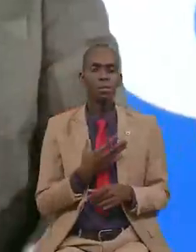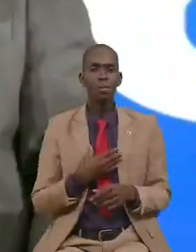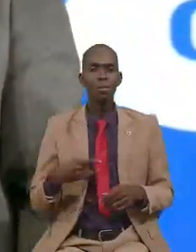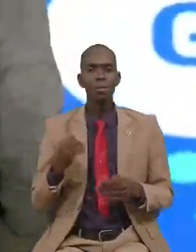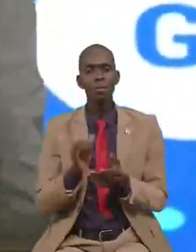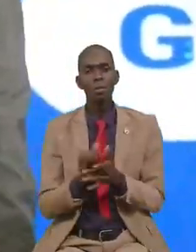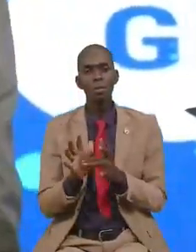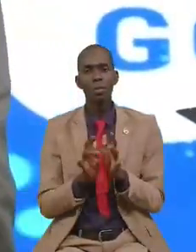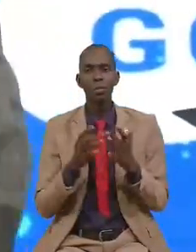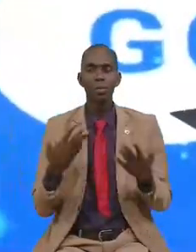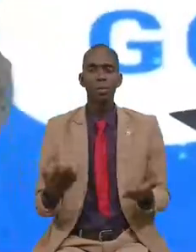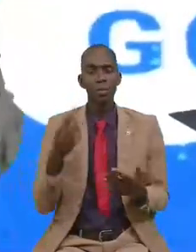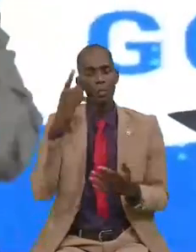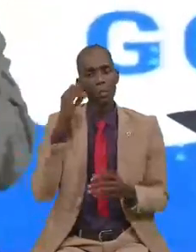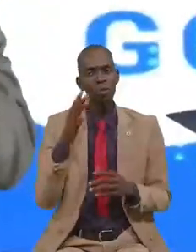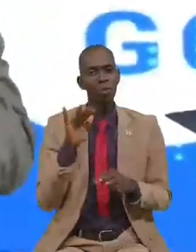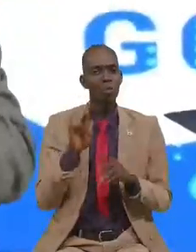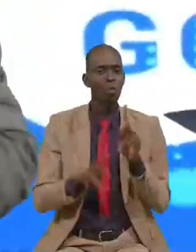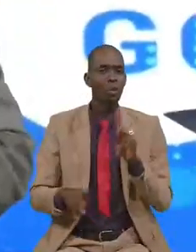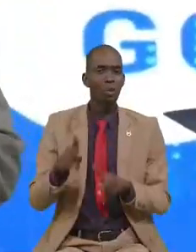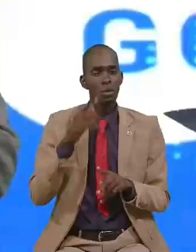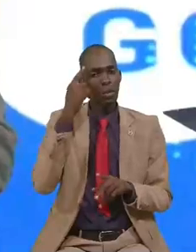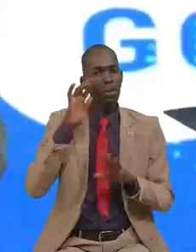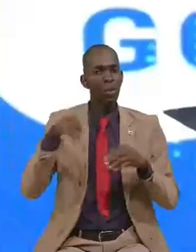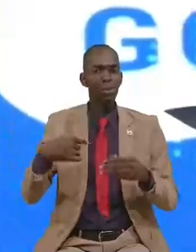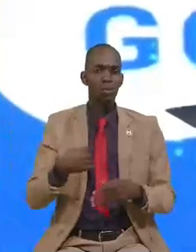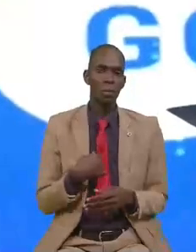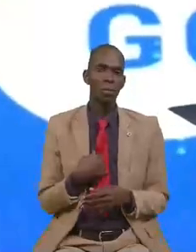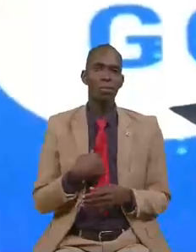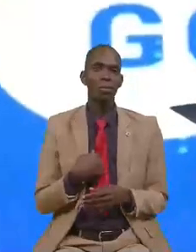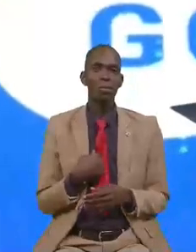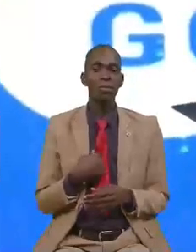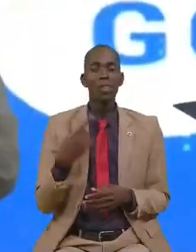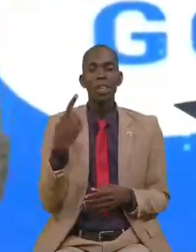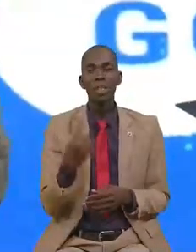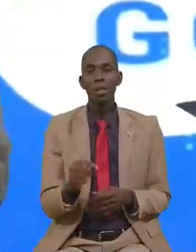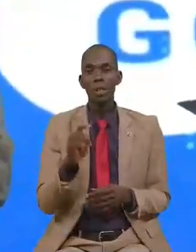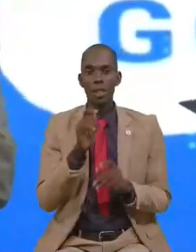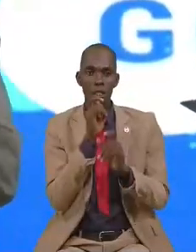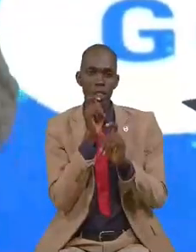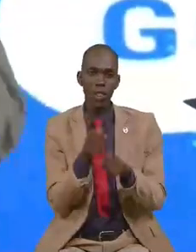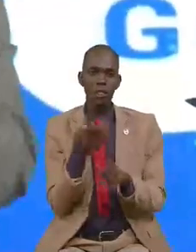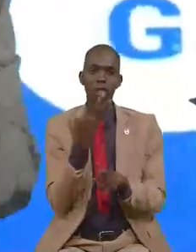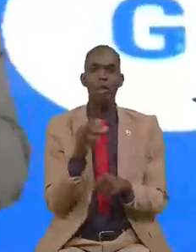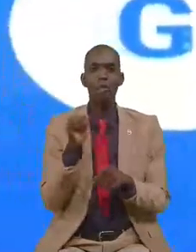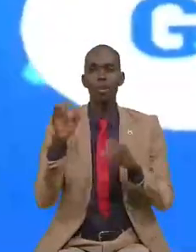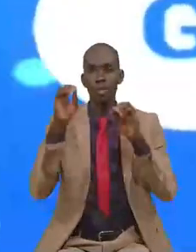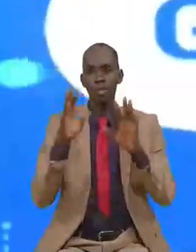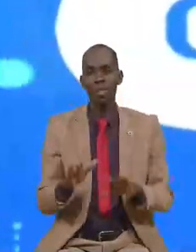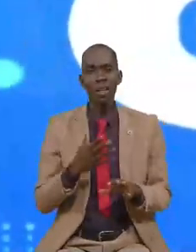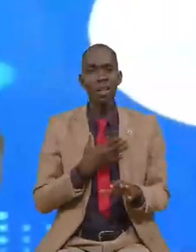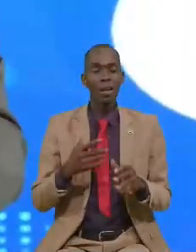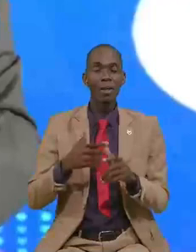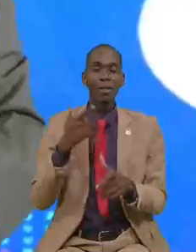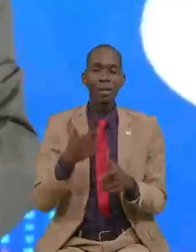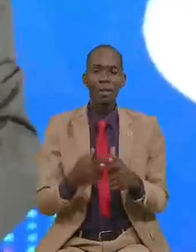biblique de 15 personnes parce qu'il m'a donné le don d'enseignant. Il